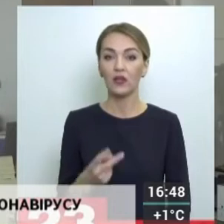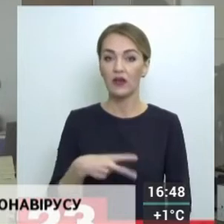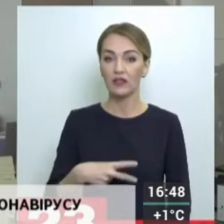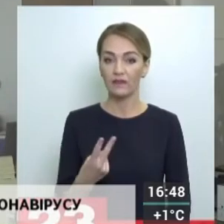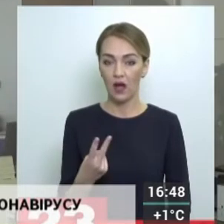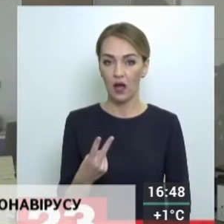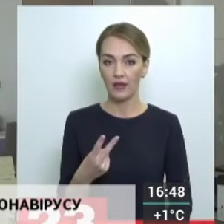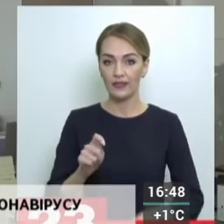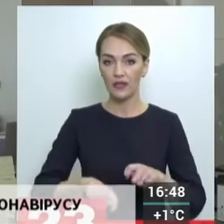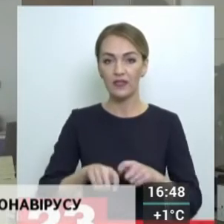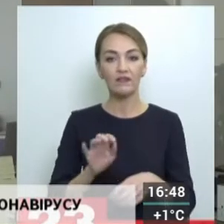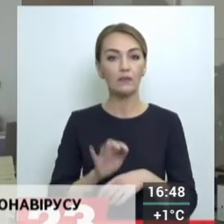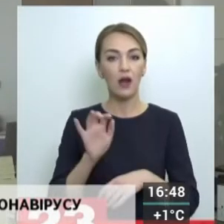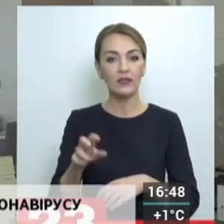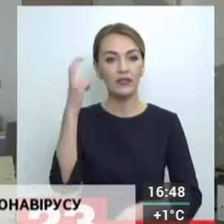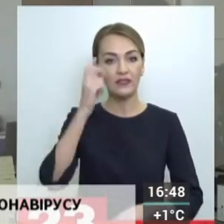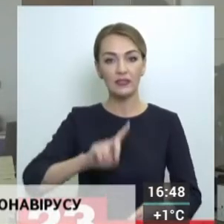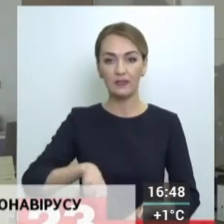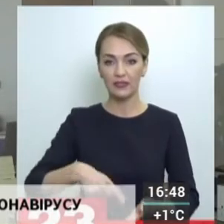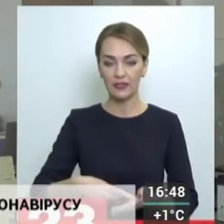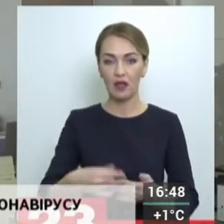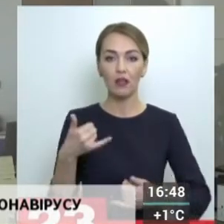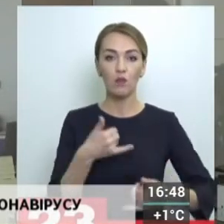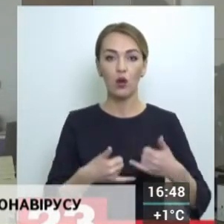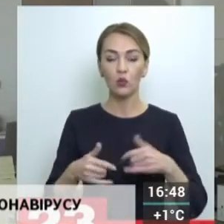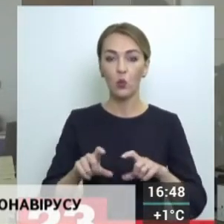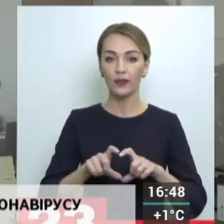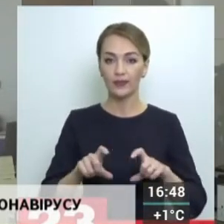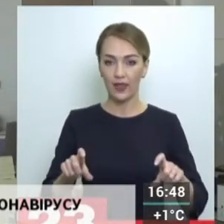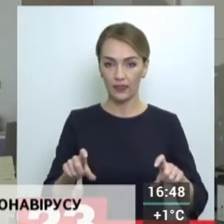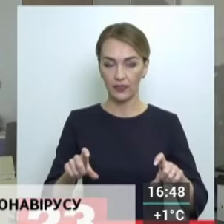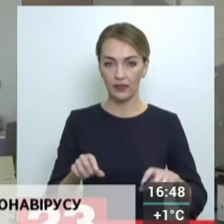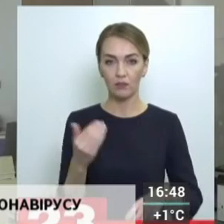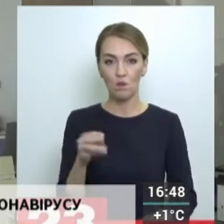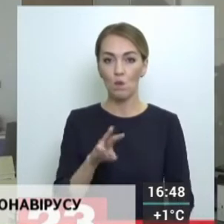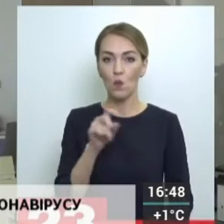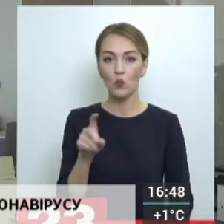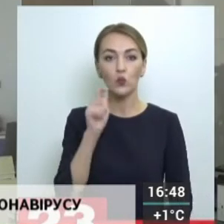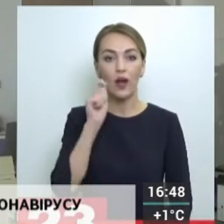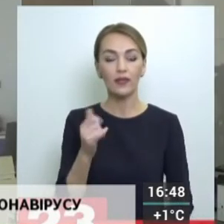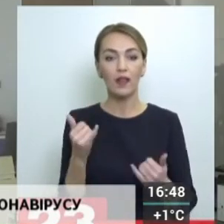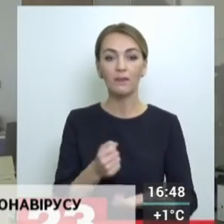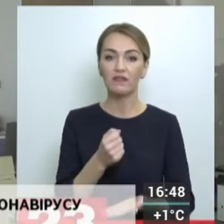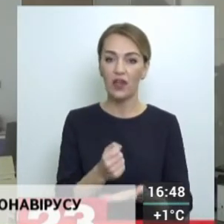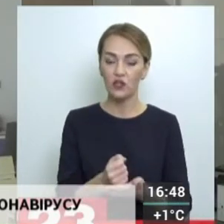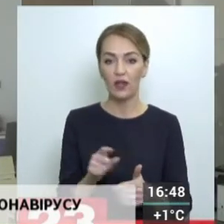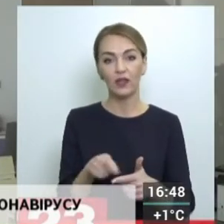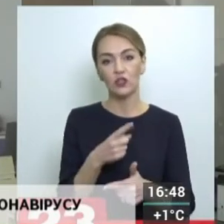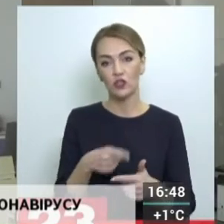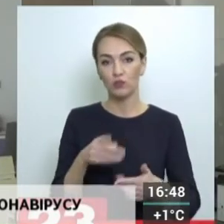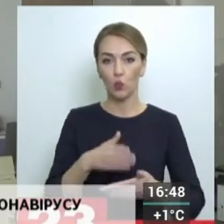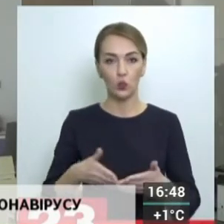22 зразки ми відправили Київський міський лабораторний центр МОЗ України для підтвердження чи